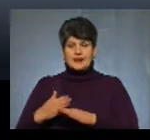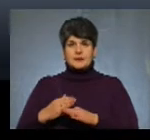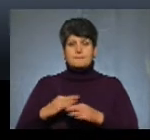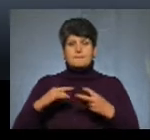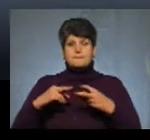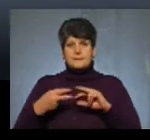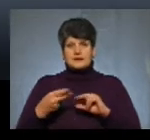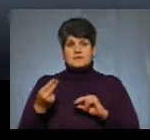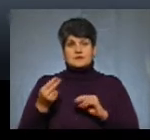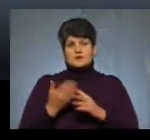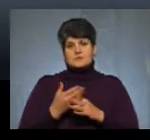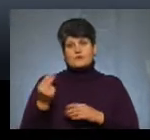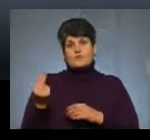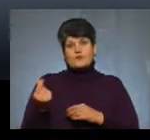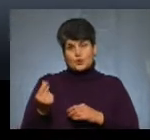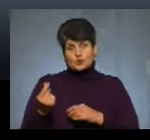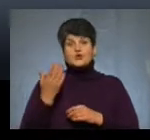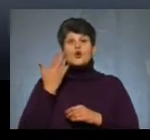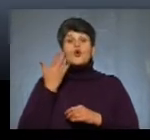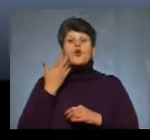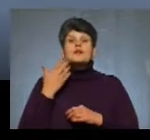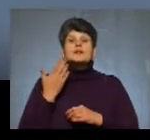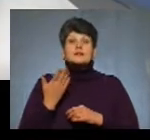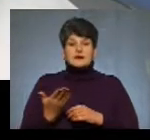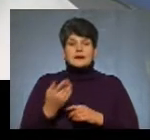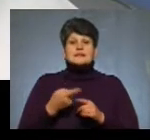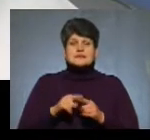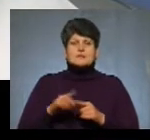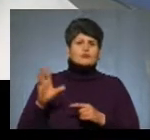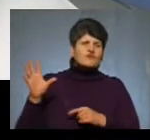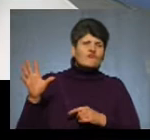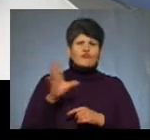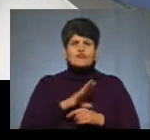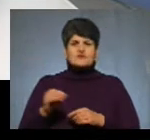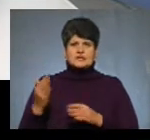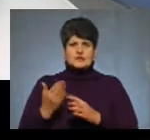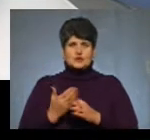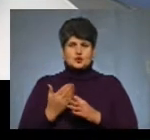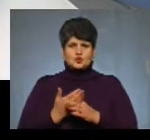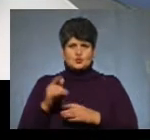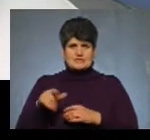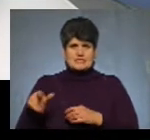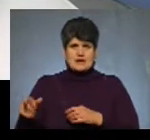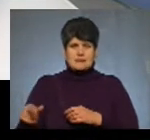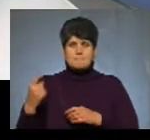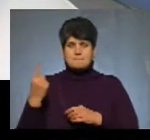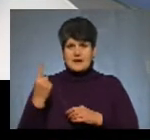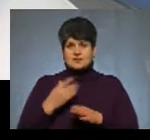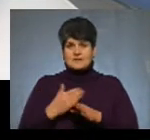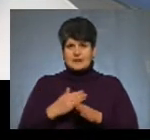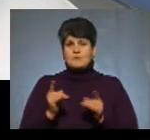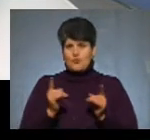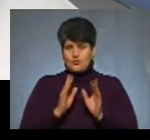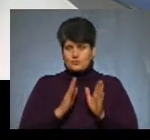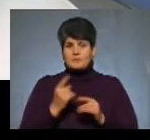субсидій. Тобто, коли безпосередньо монетизація охопить всіх субсидіантів? Ну, те, що я сказав. Перший етап, повторюся коротко